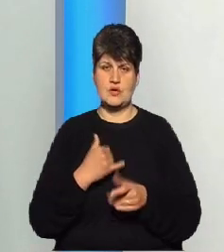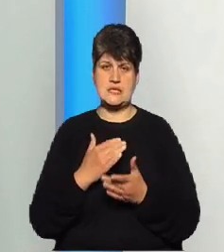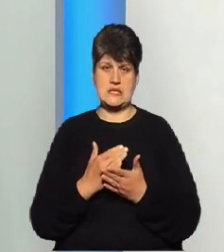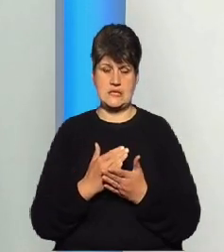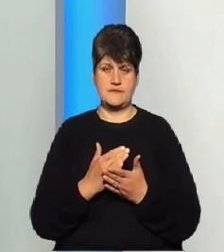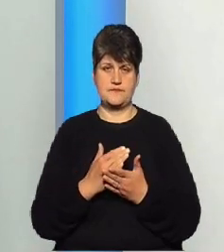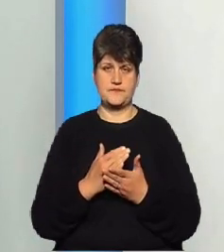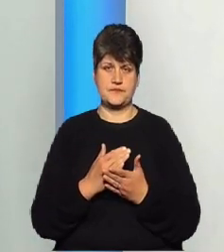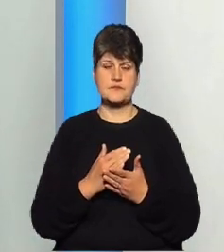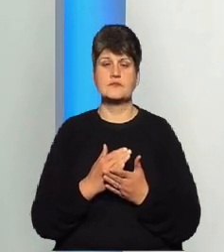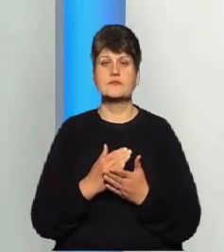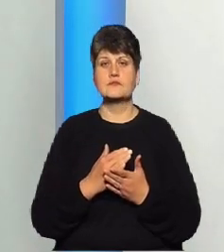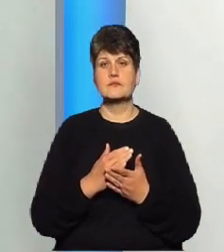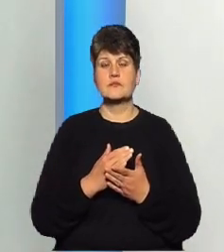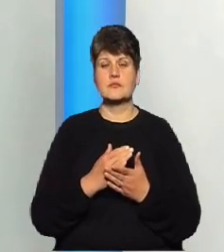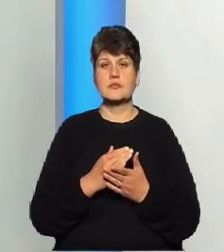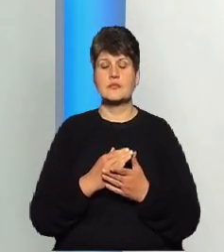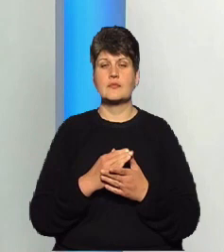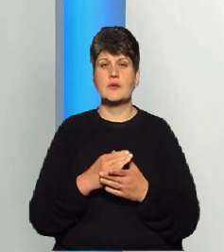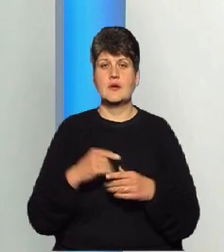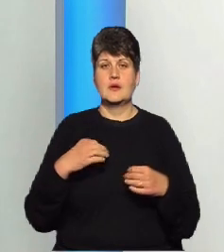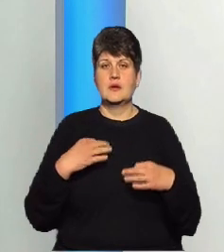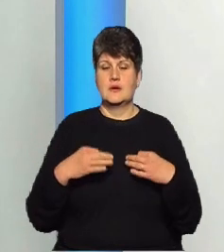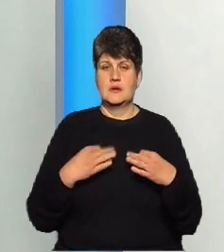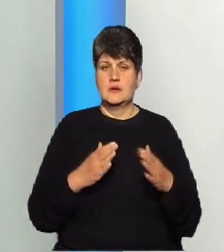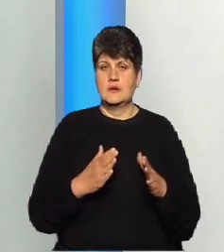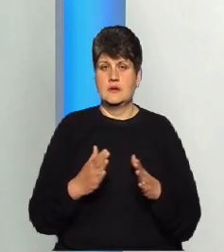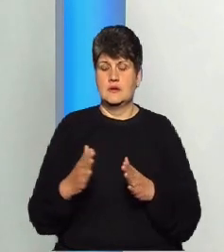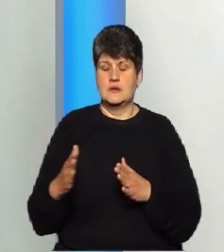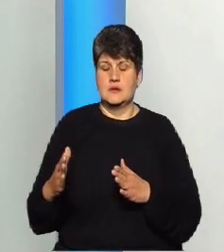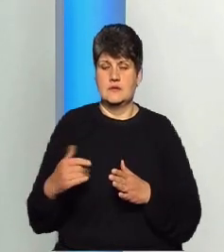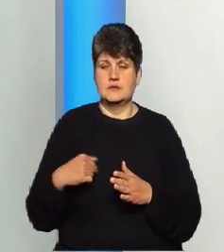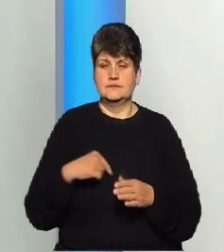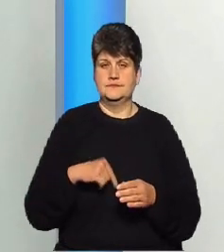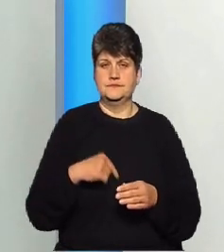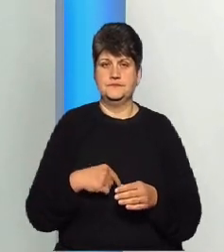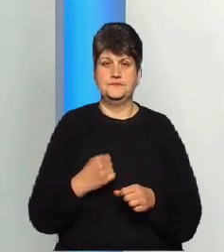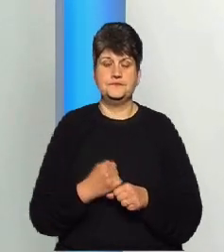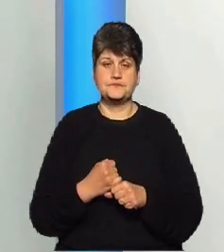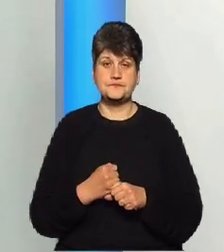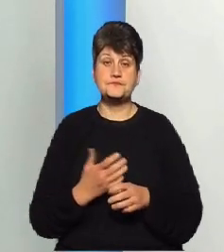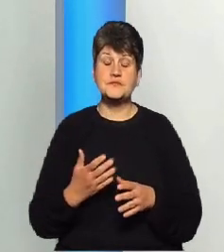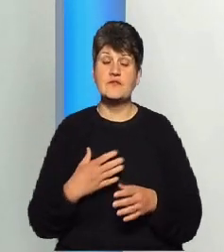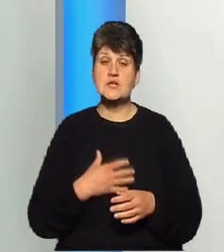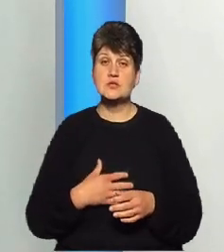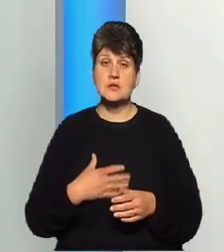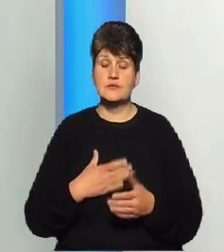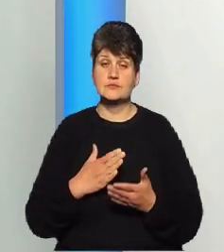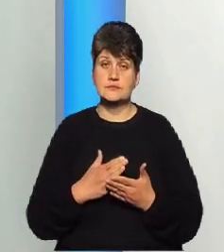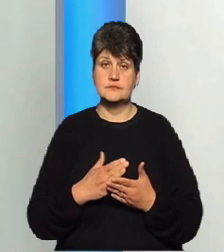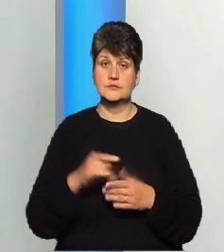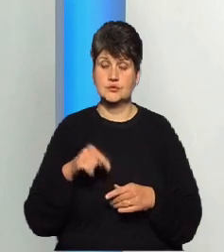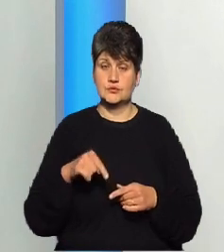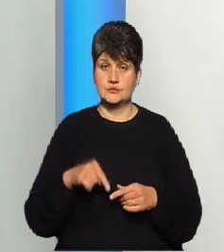в нас є нервова і гуморальна регуляція наших функцій організму, і, власне, важливою ланкою оцієї гуморальної регуляції,